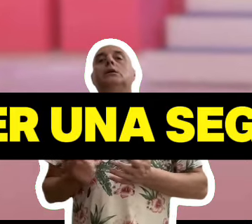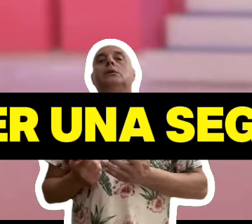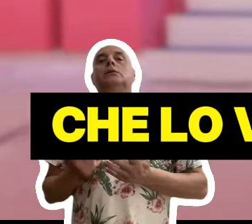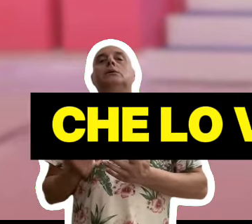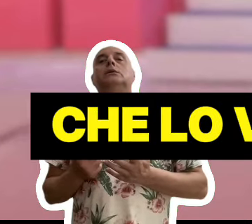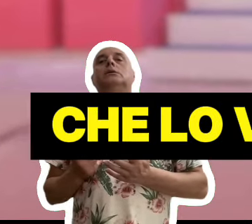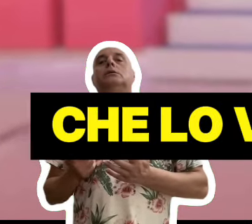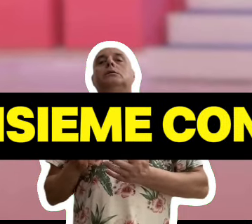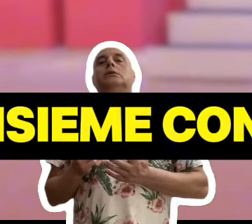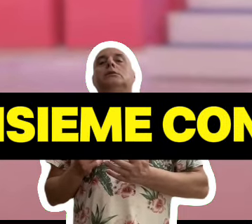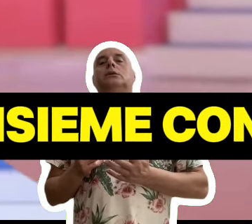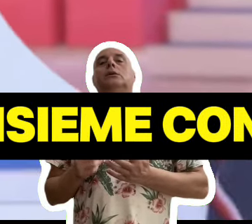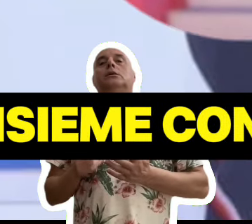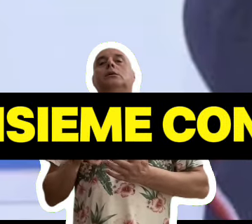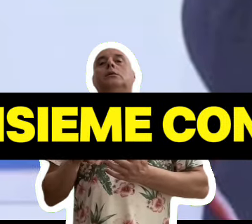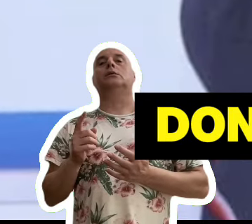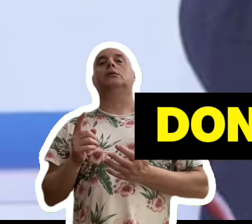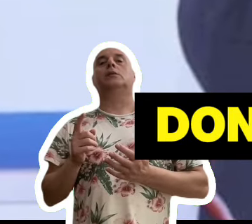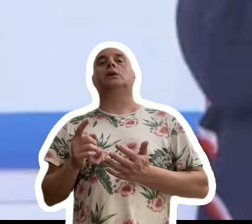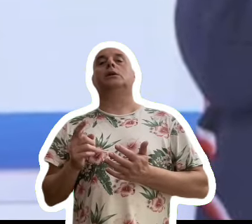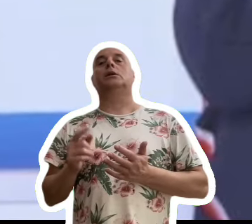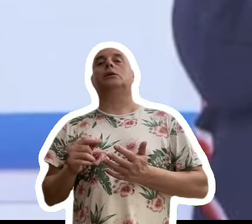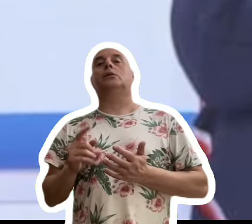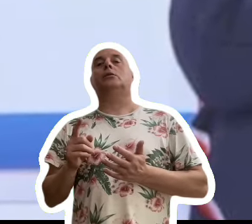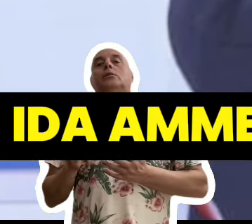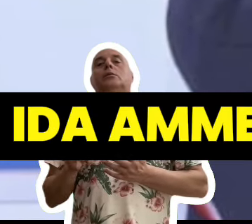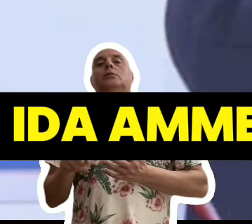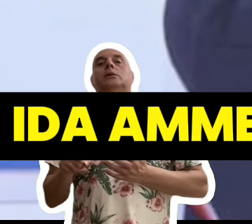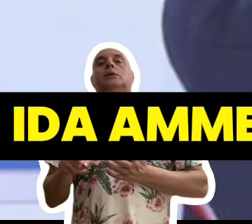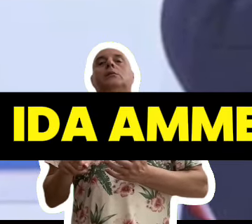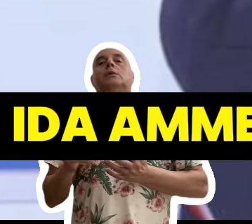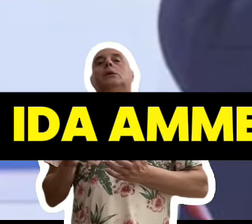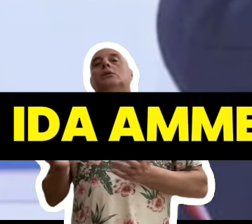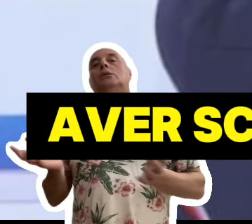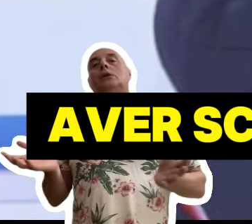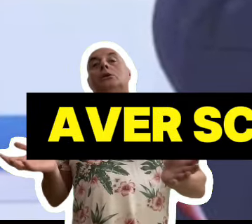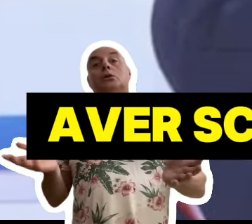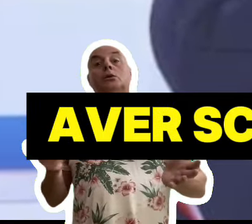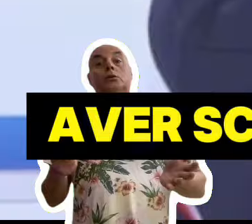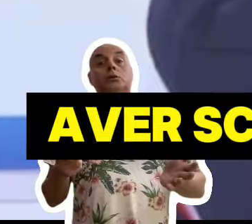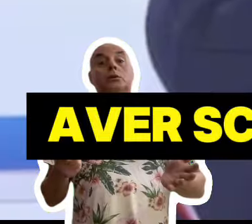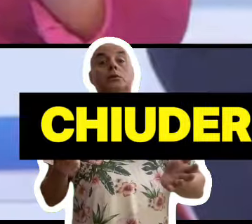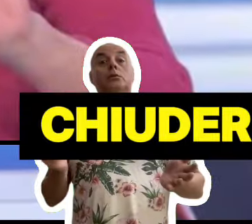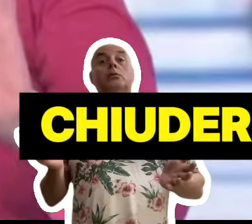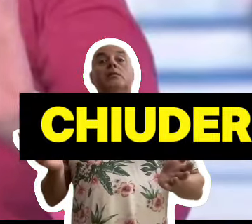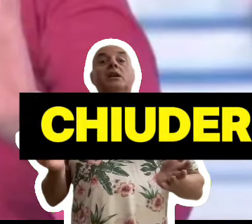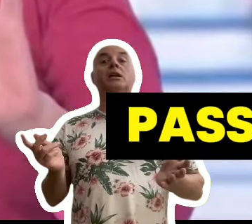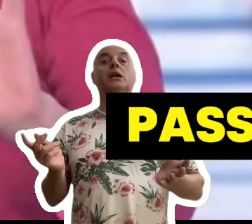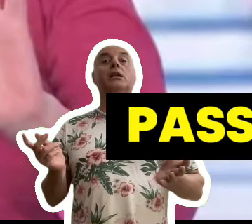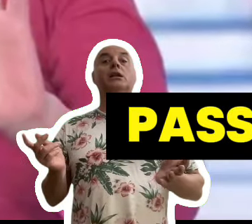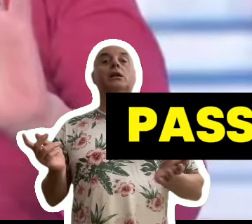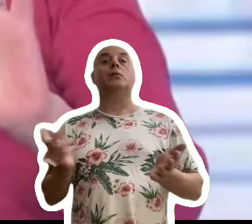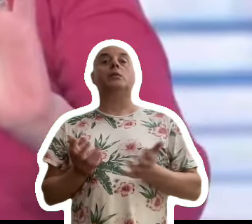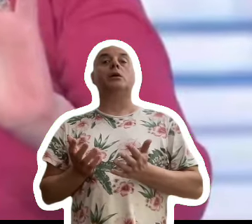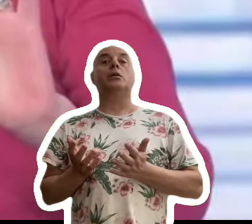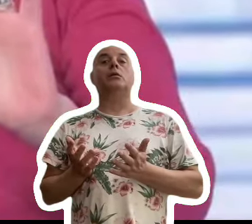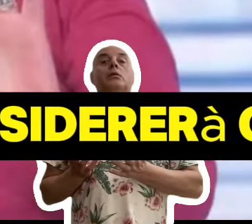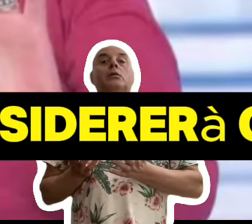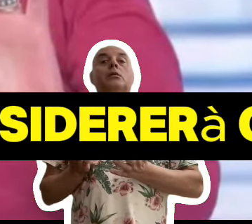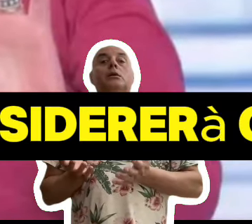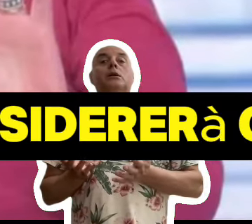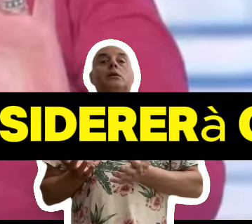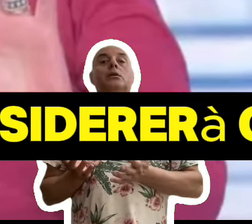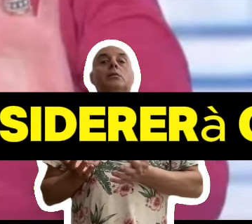segnalazione che lo vedeva insieme con un'altra donna Ida ammetterà di aver scelto di chiudere con il passato